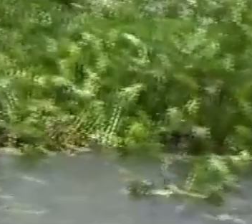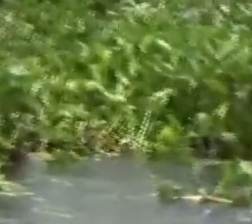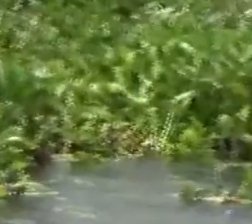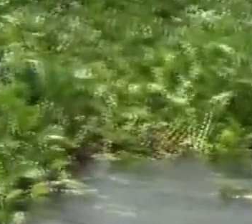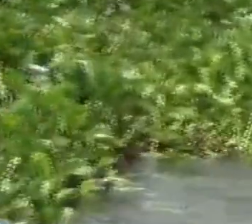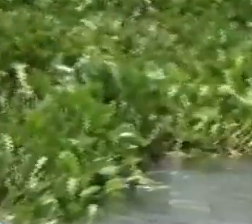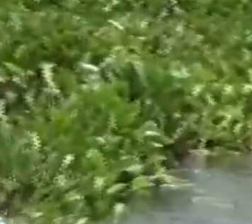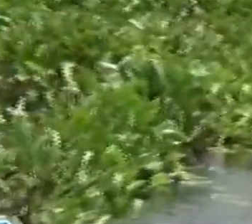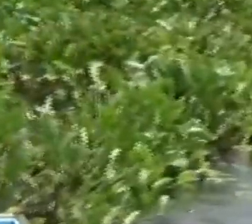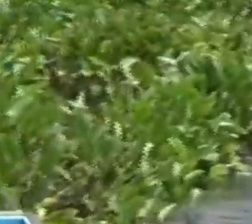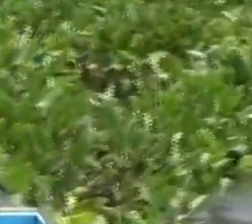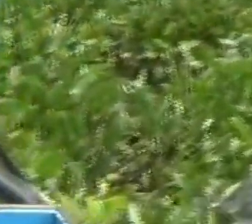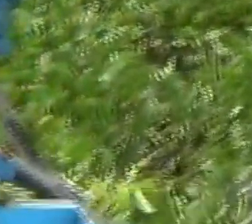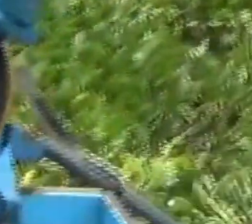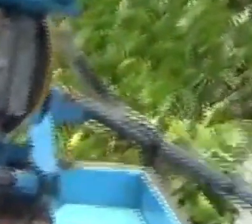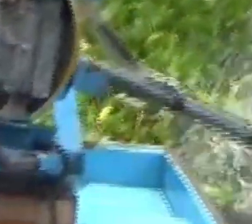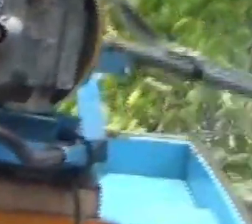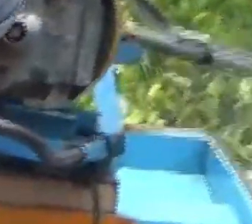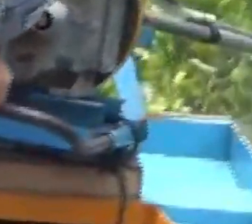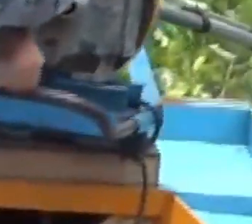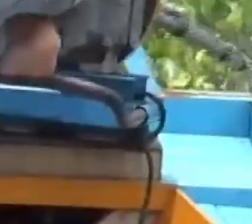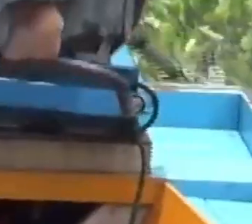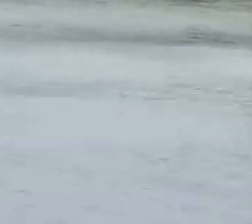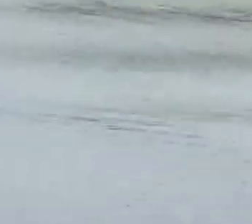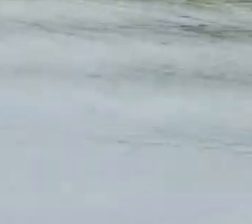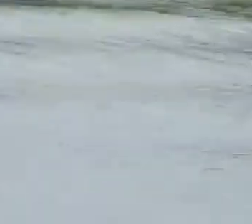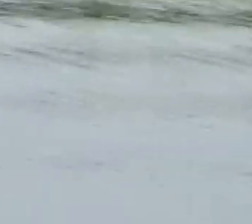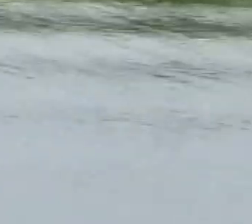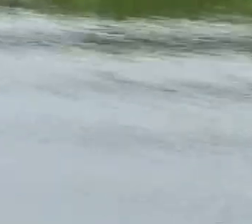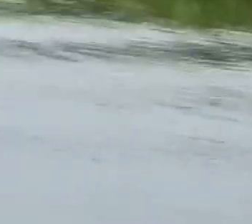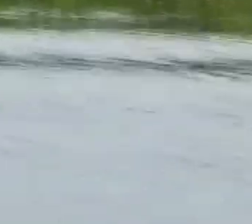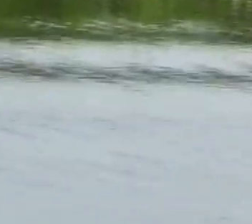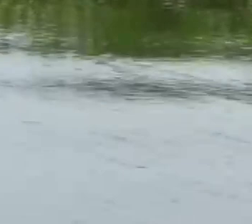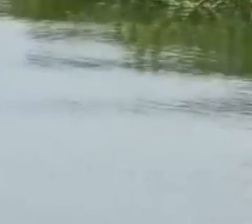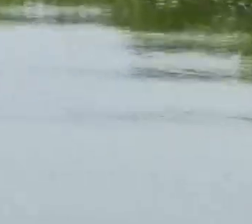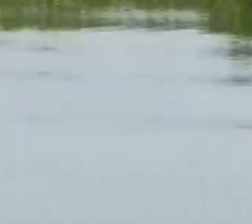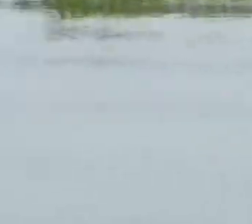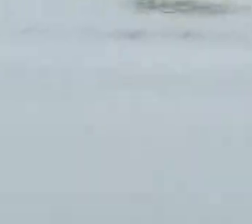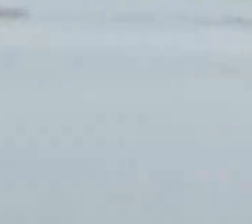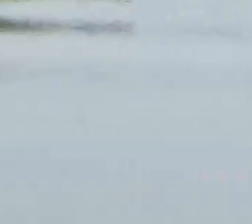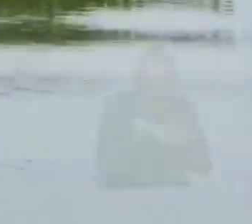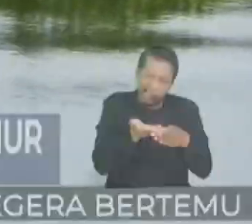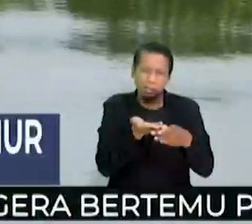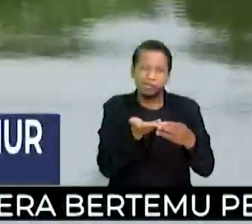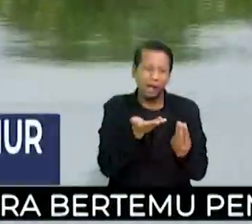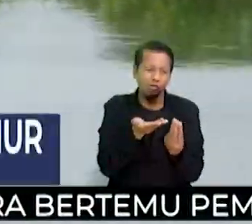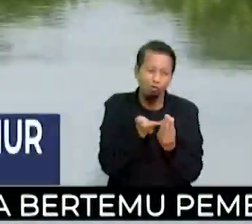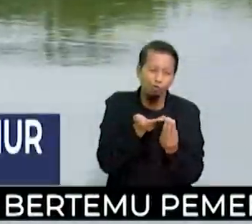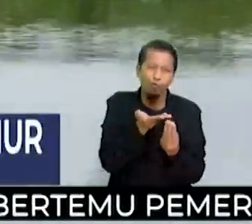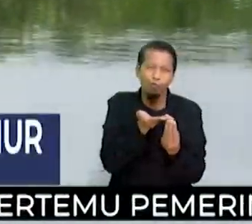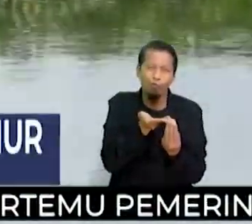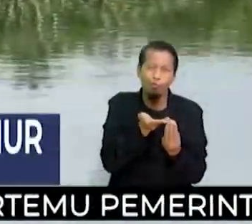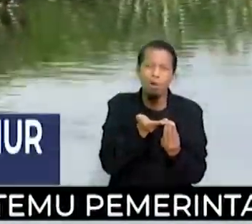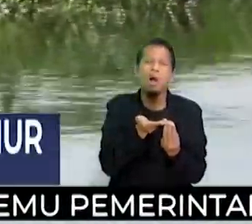Bahkan jika angin kencang, hamparan eceng gondok terus bertambah. Saat ini tidak ada warga maupun pengunjung yang berani menaiki perahu dan